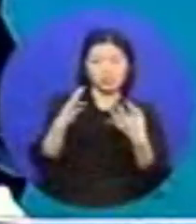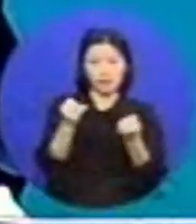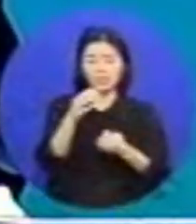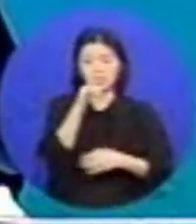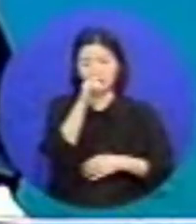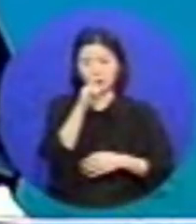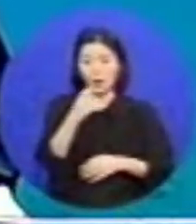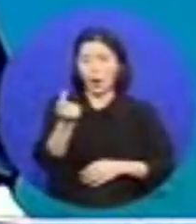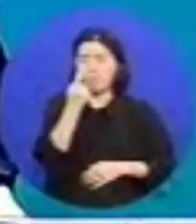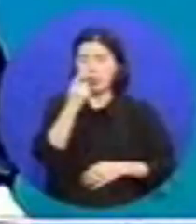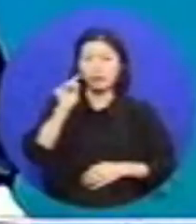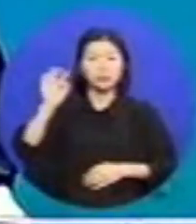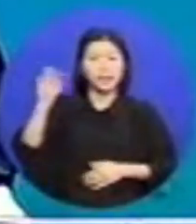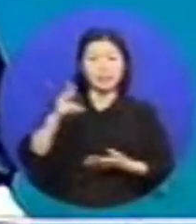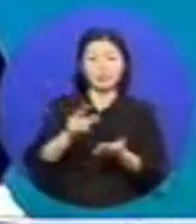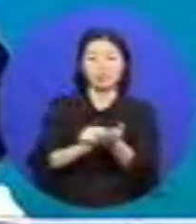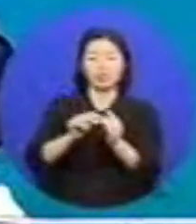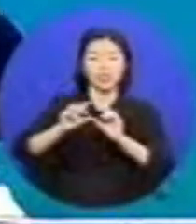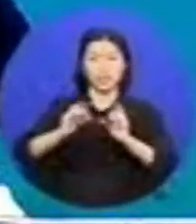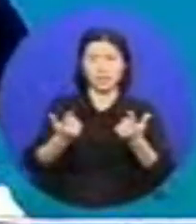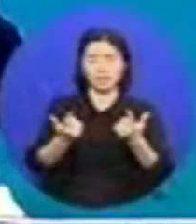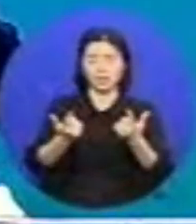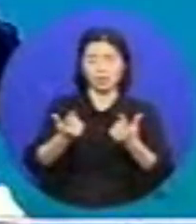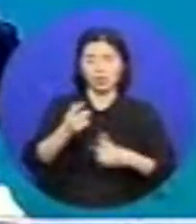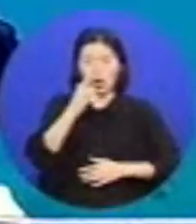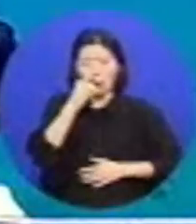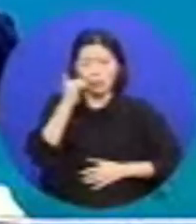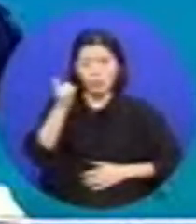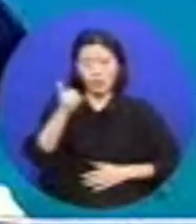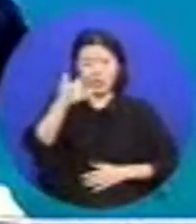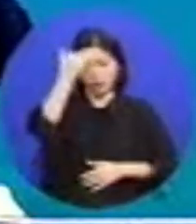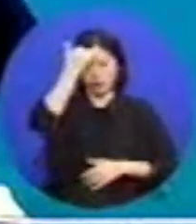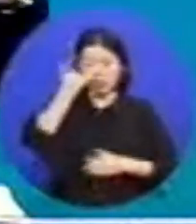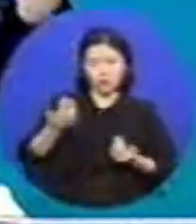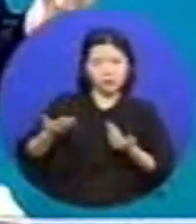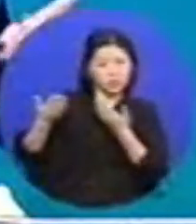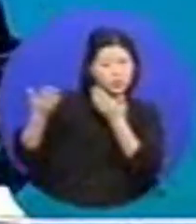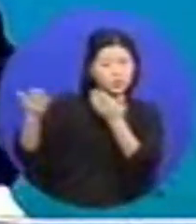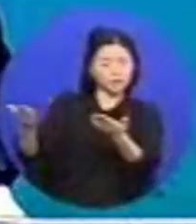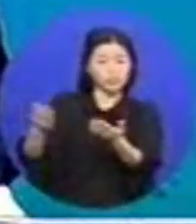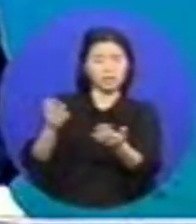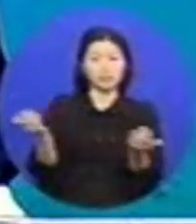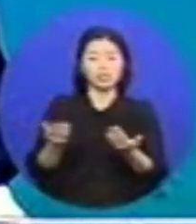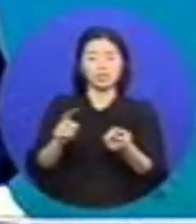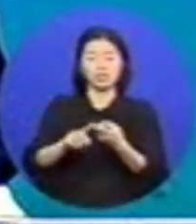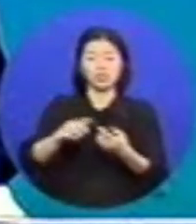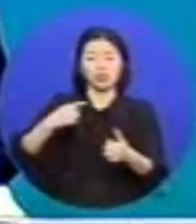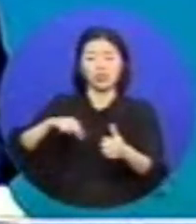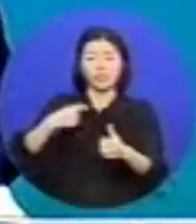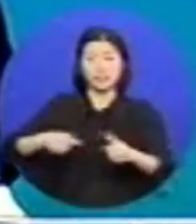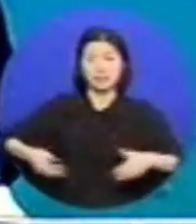배워서 되는 문제가 아니에요. 부모에게 효도하라는 것은 더 이상 가르칠 필요도 없는 내용이지만